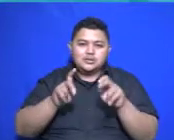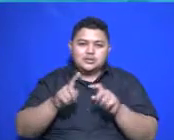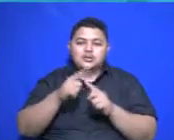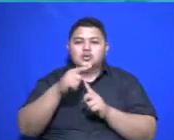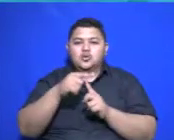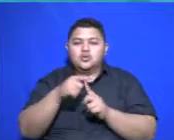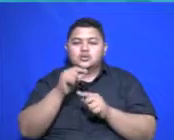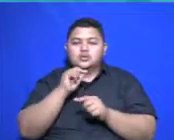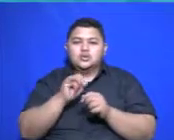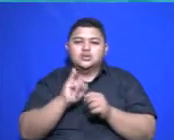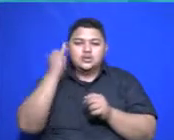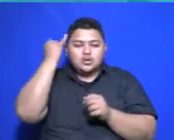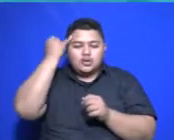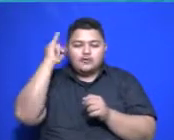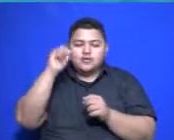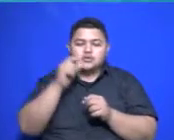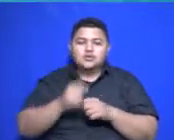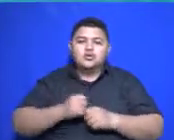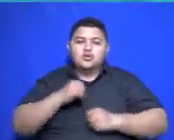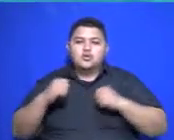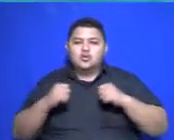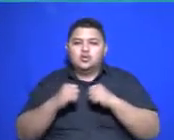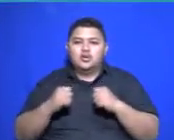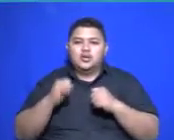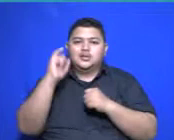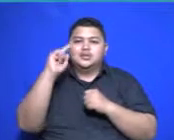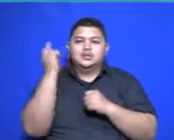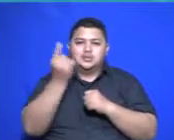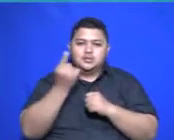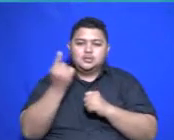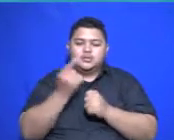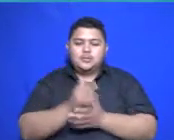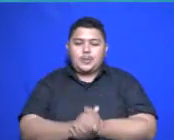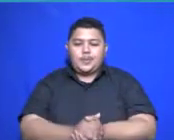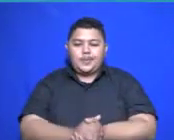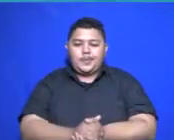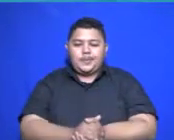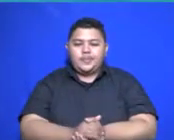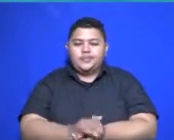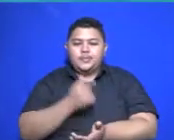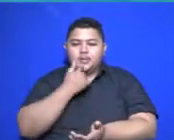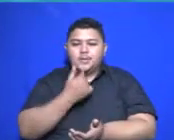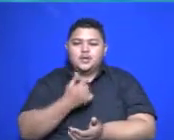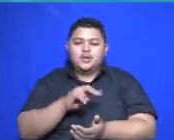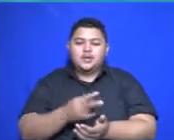inovasi, dan olahraga di tingkat internasional. Dan yang terpenting